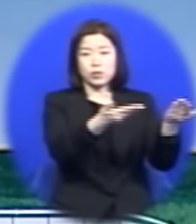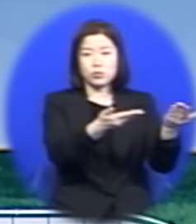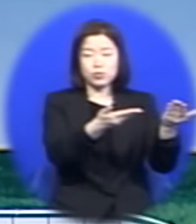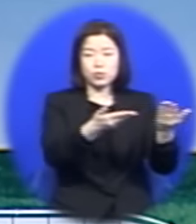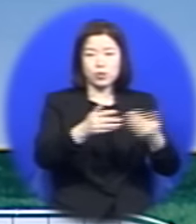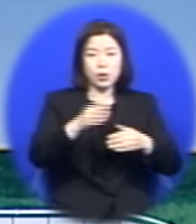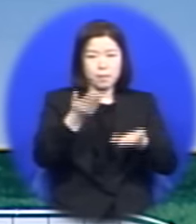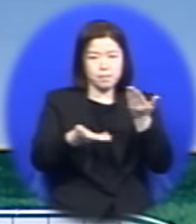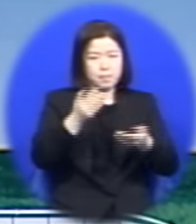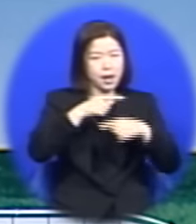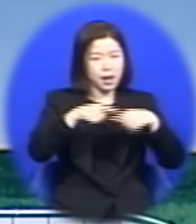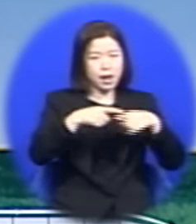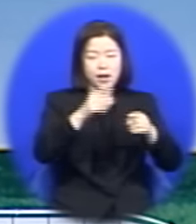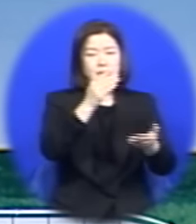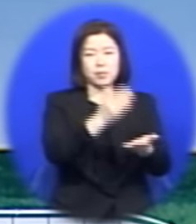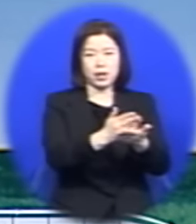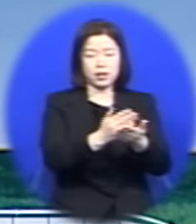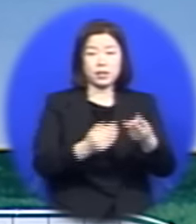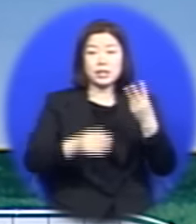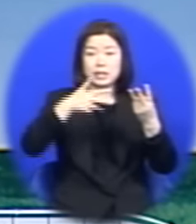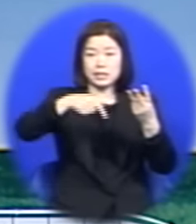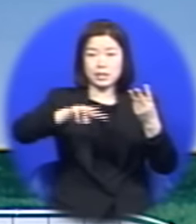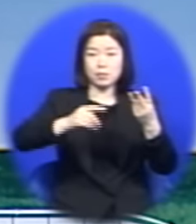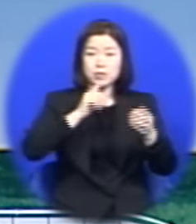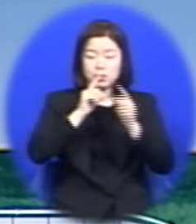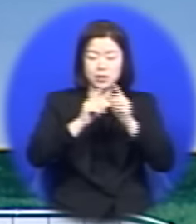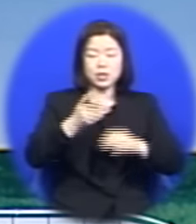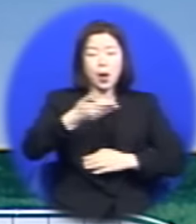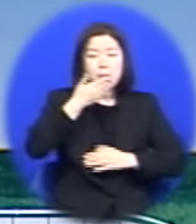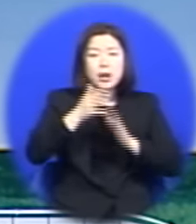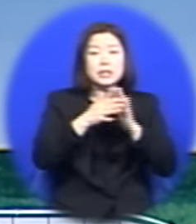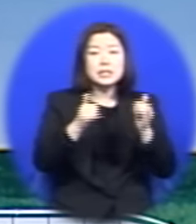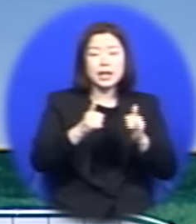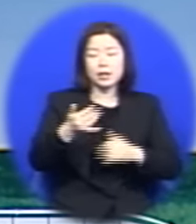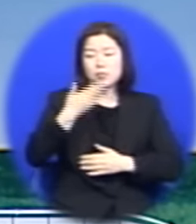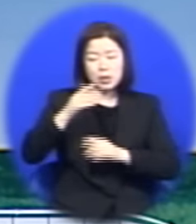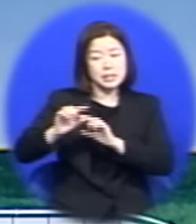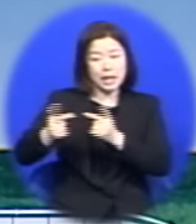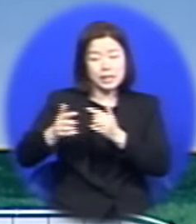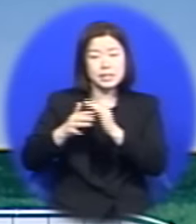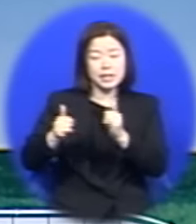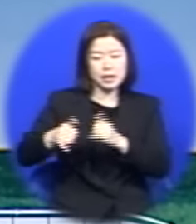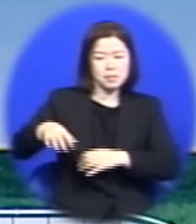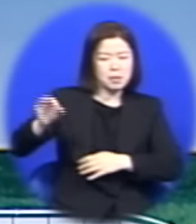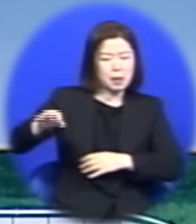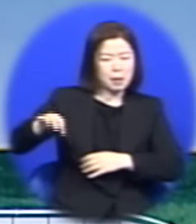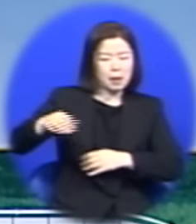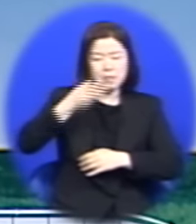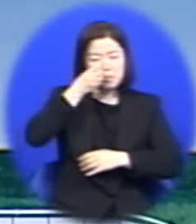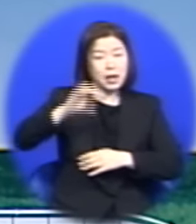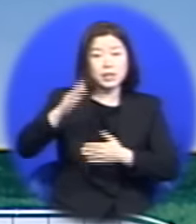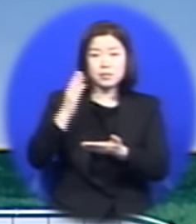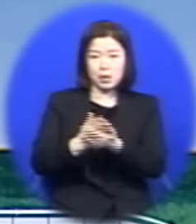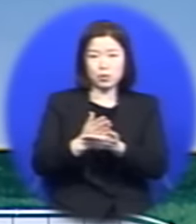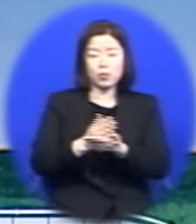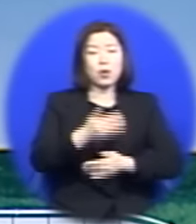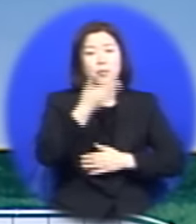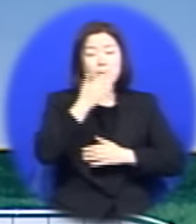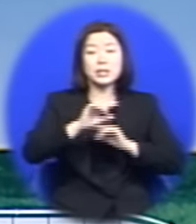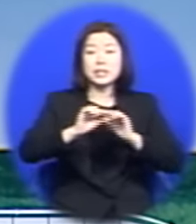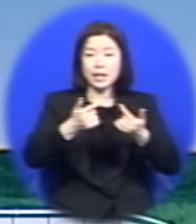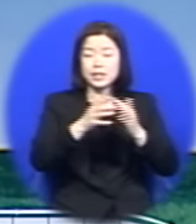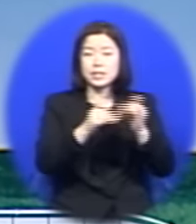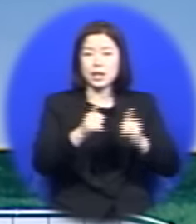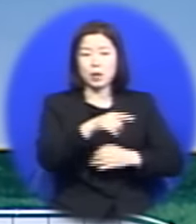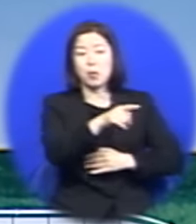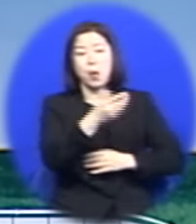비판하지 마라. 3절 말씀에 먹는 사람은 먹지 않는 사람을 업신여기지 말고 먹지 않는 사람은